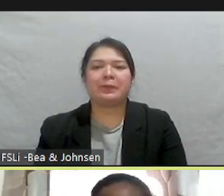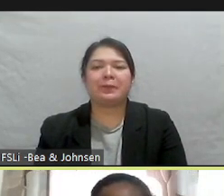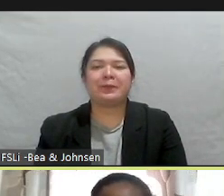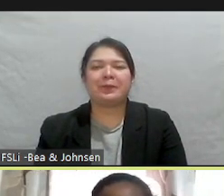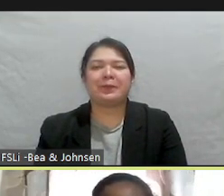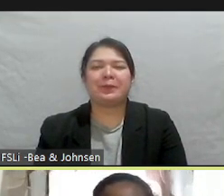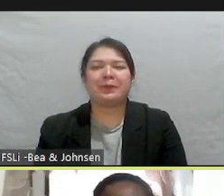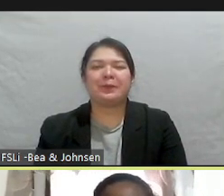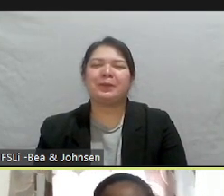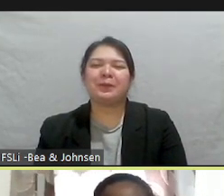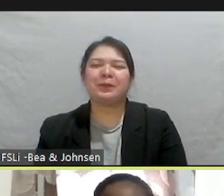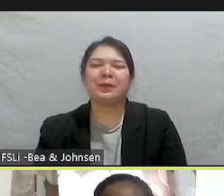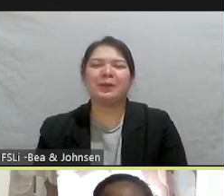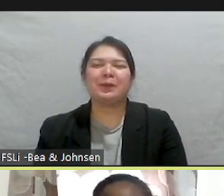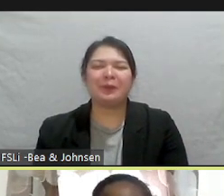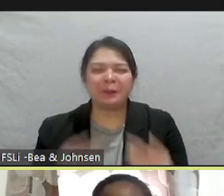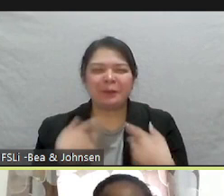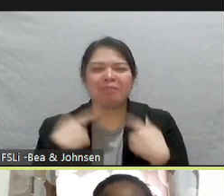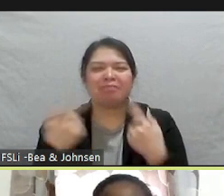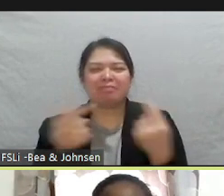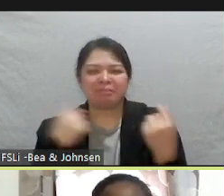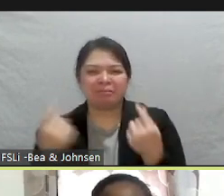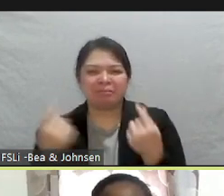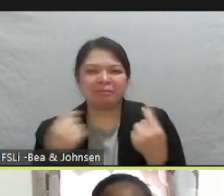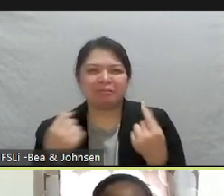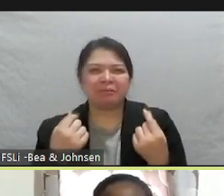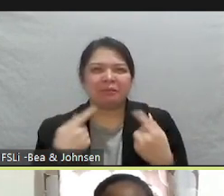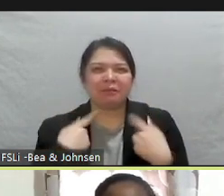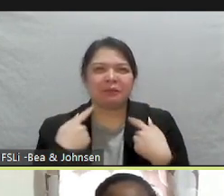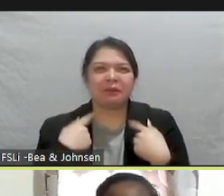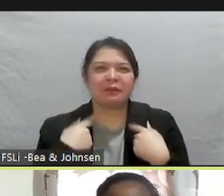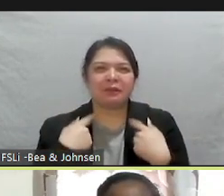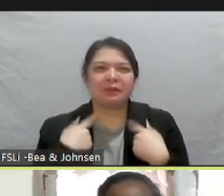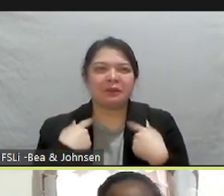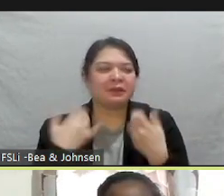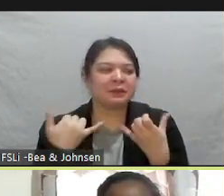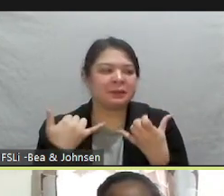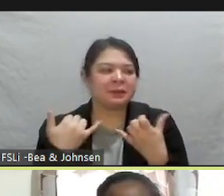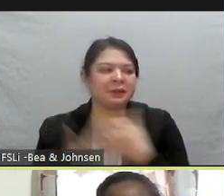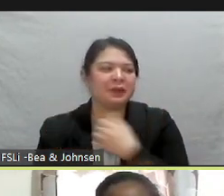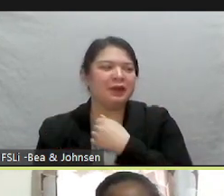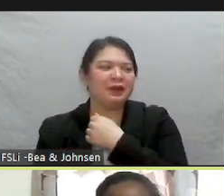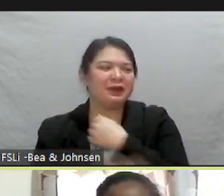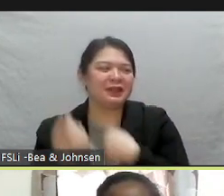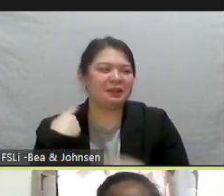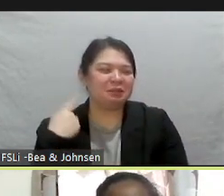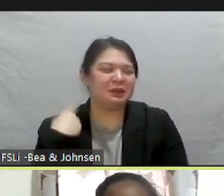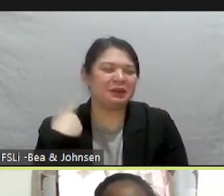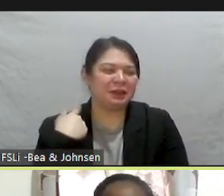Yan na po yung mga ginagawa namin sa national at saka regional po. Yan lang po ay